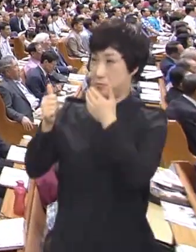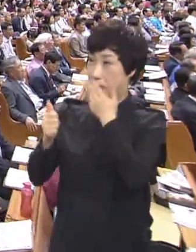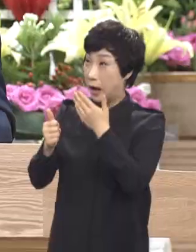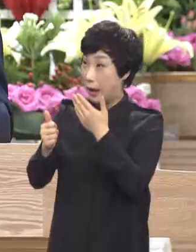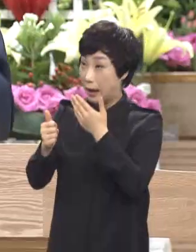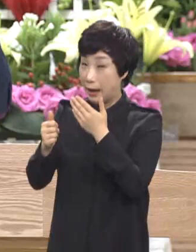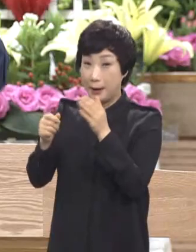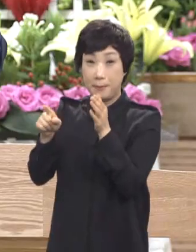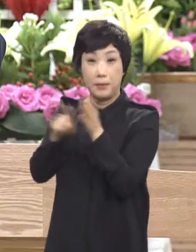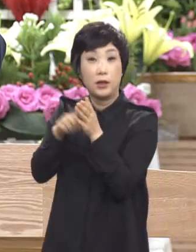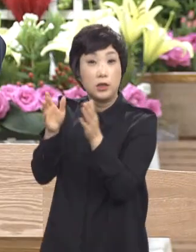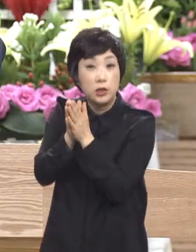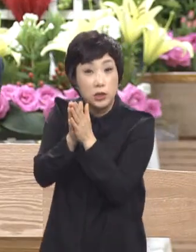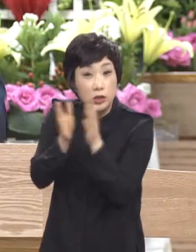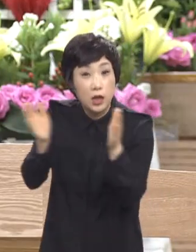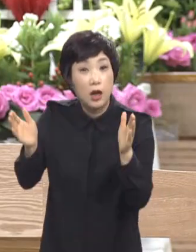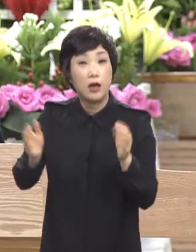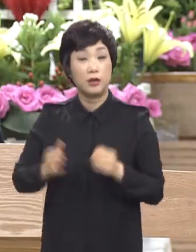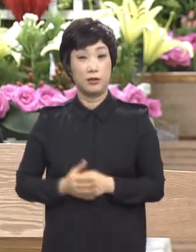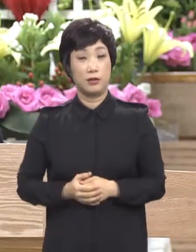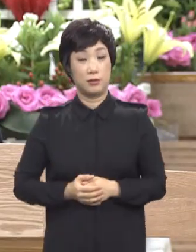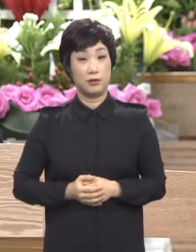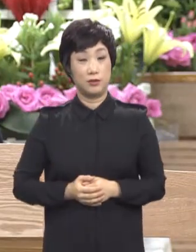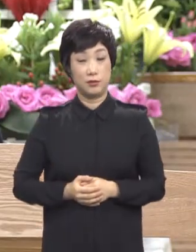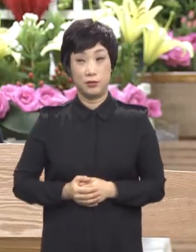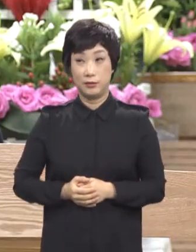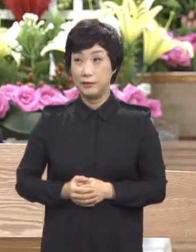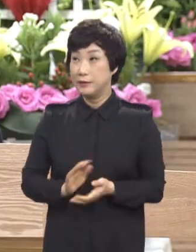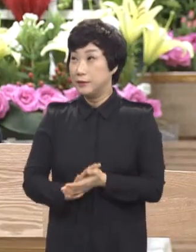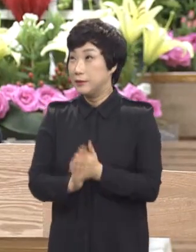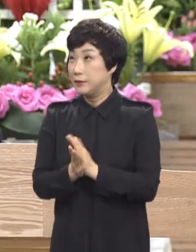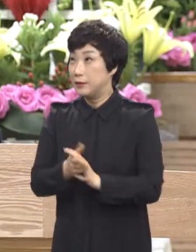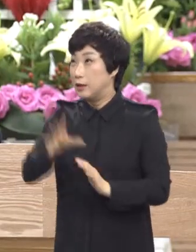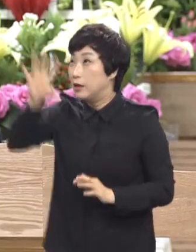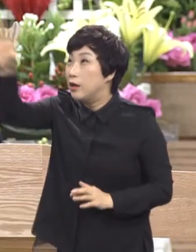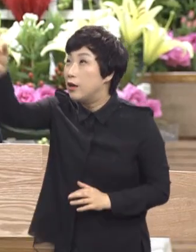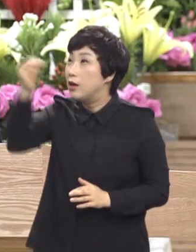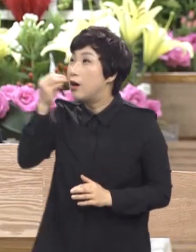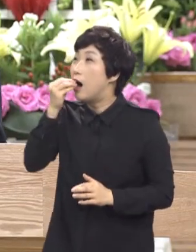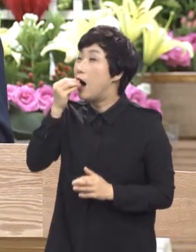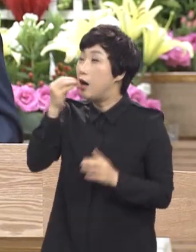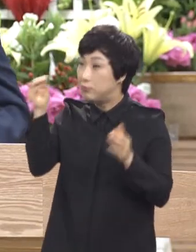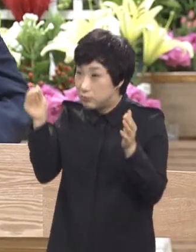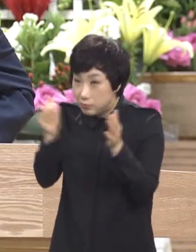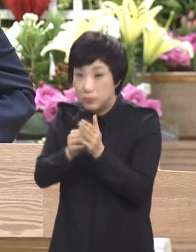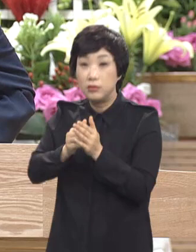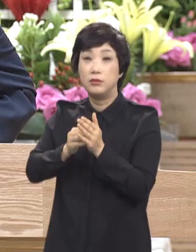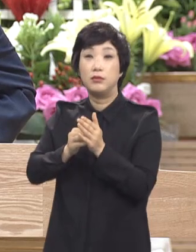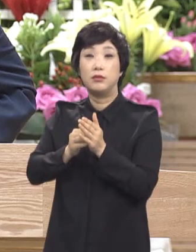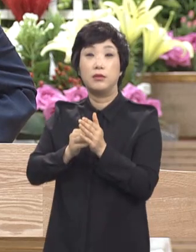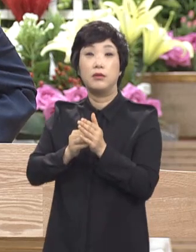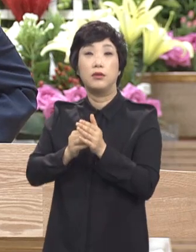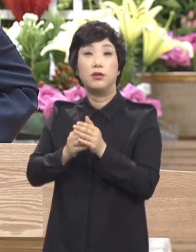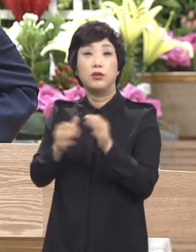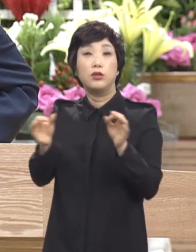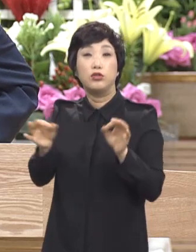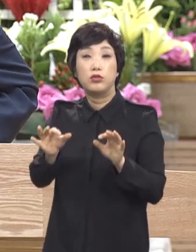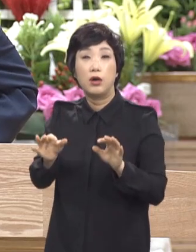거예요. 그래서 실과를 먹었는데 먹는